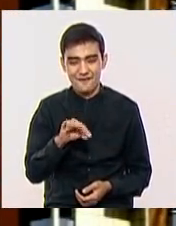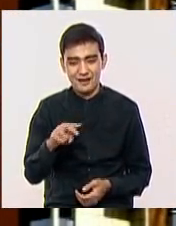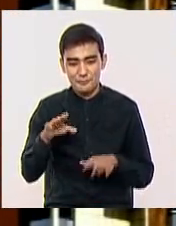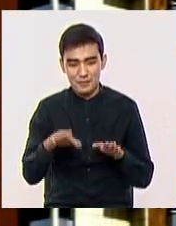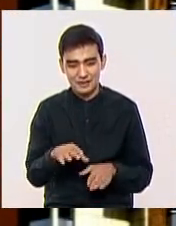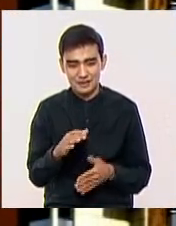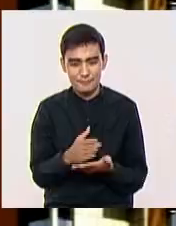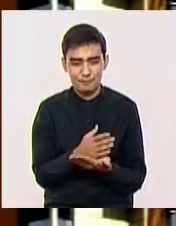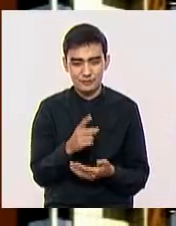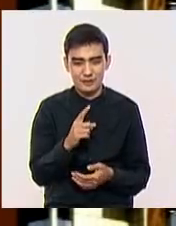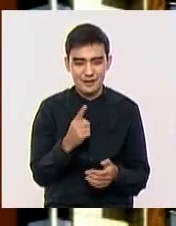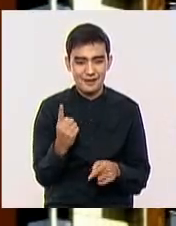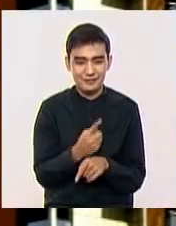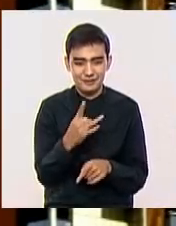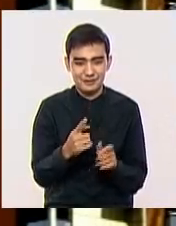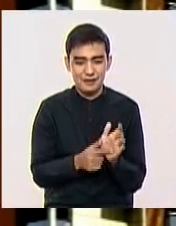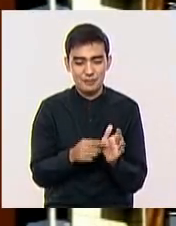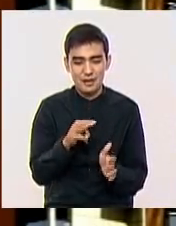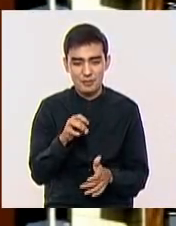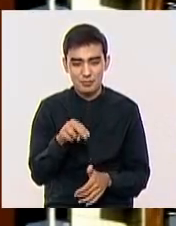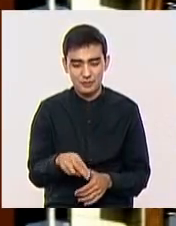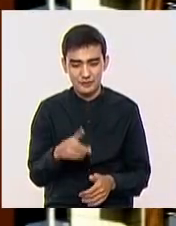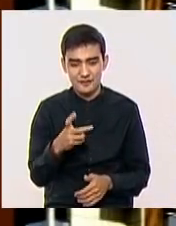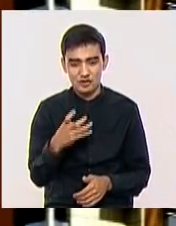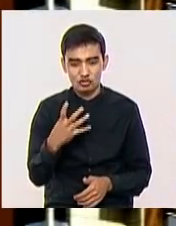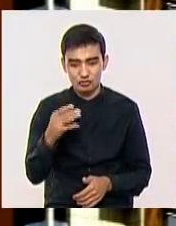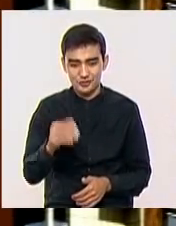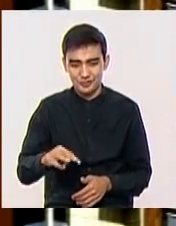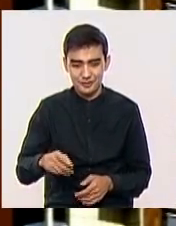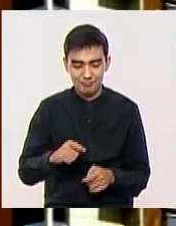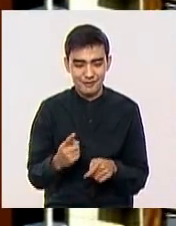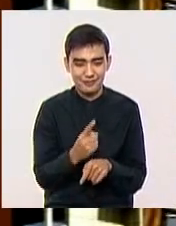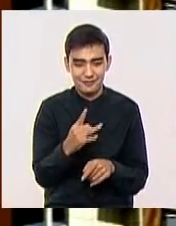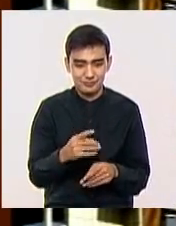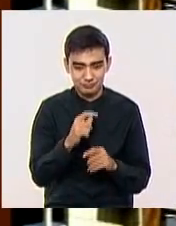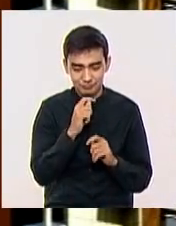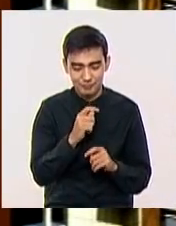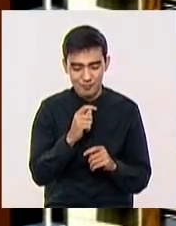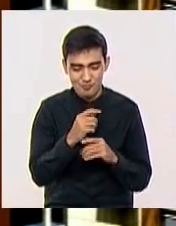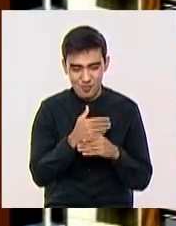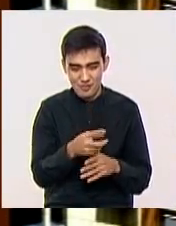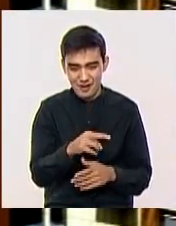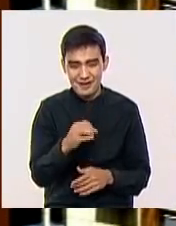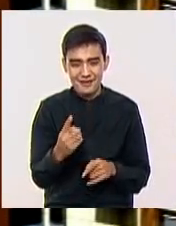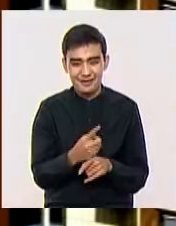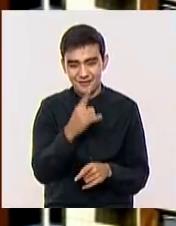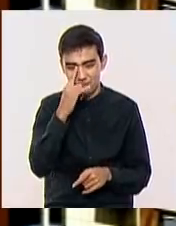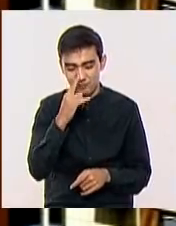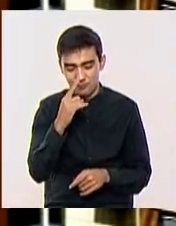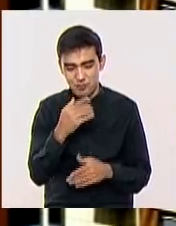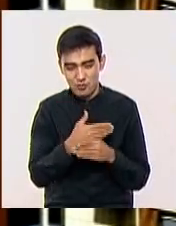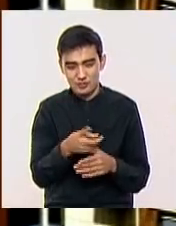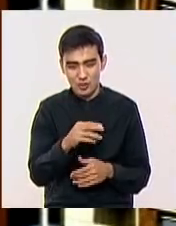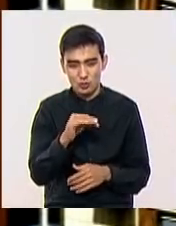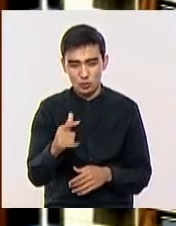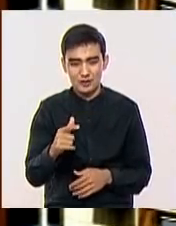разово выделяют по 70 МРП, то есть 204 тысячи тенге. Единовременная помощь для казахстанцев, переехавших с юга